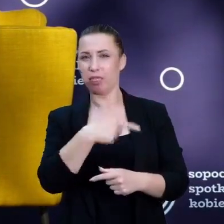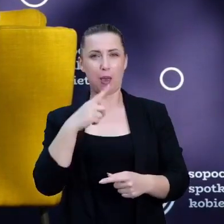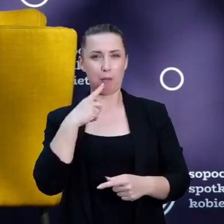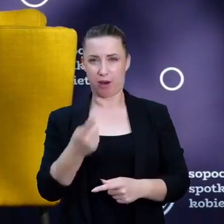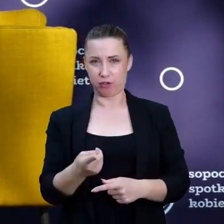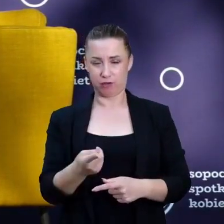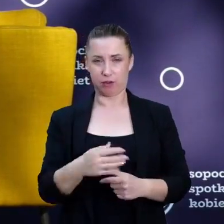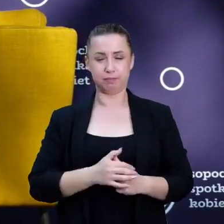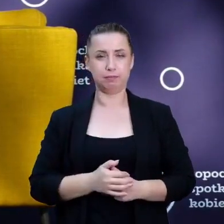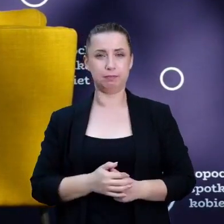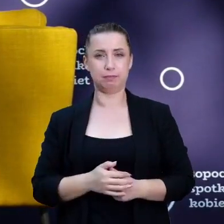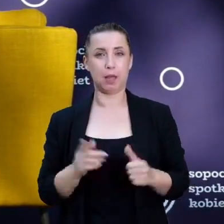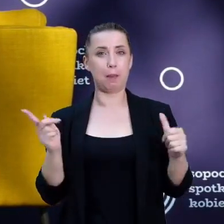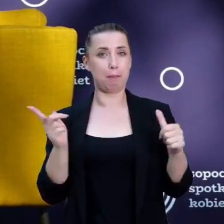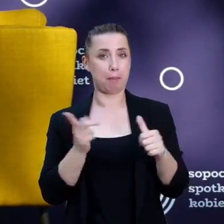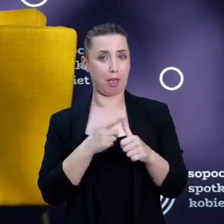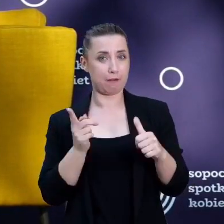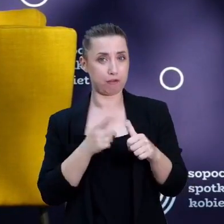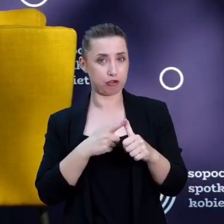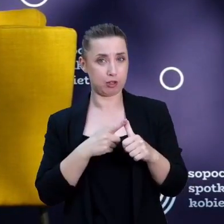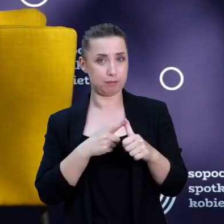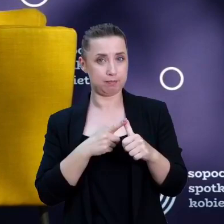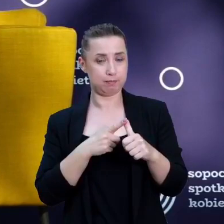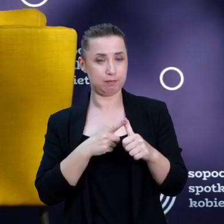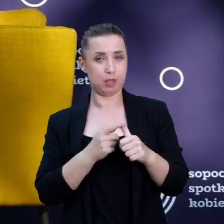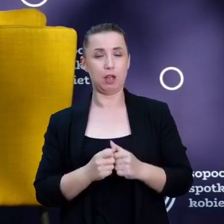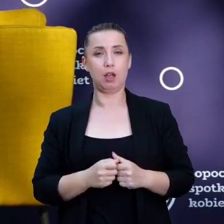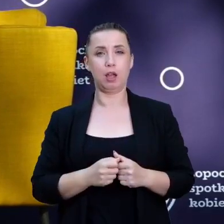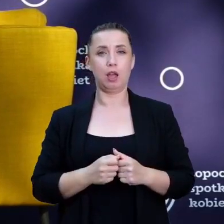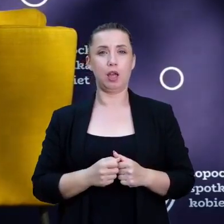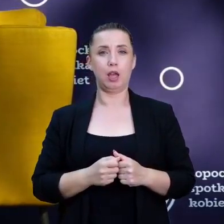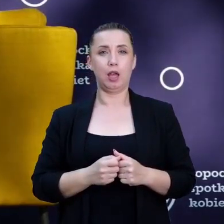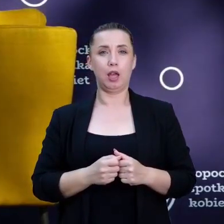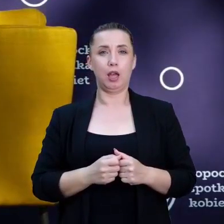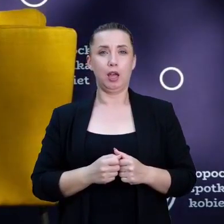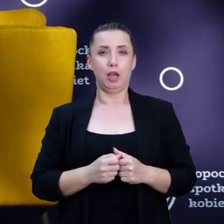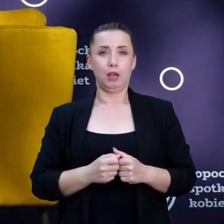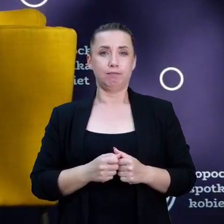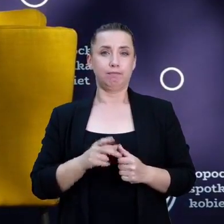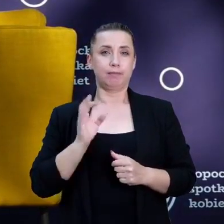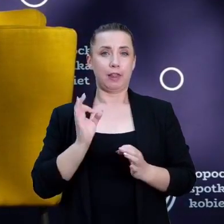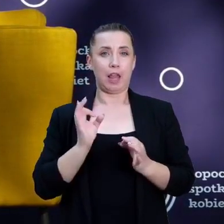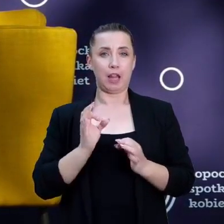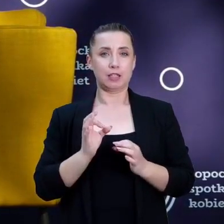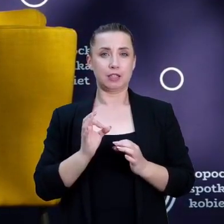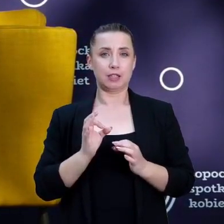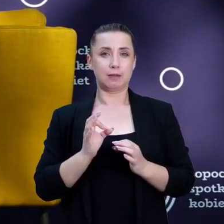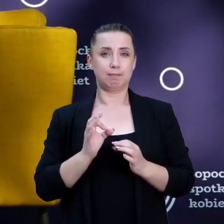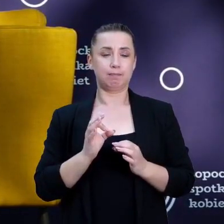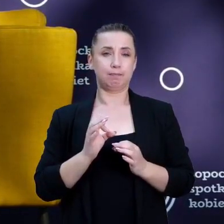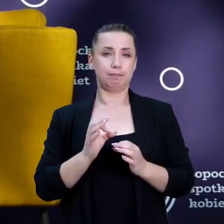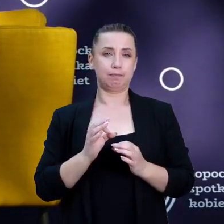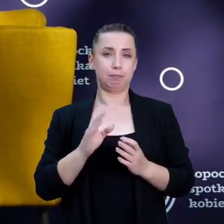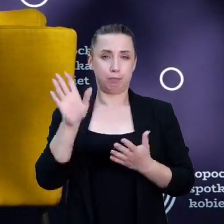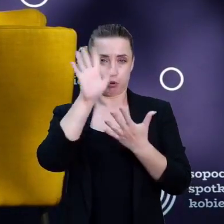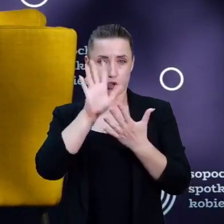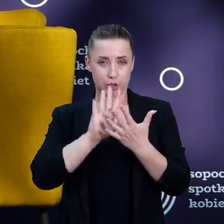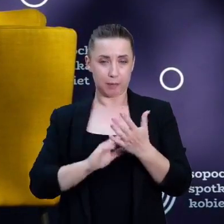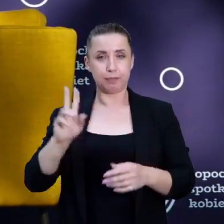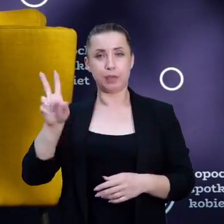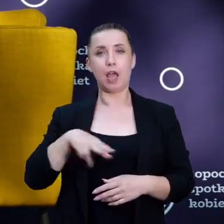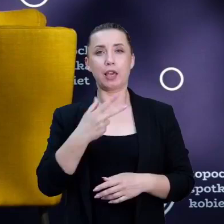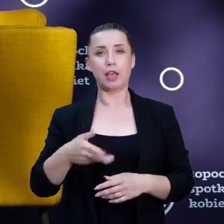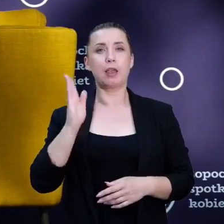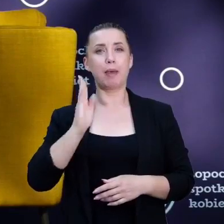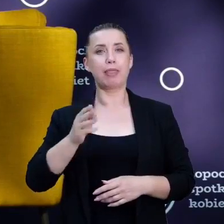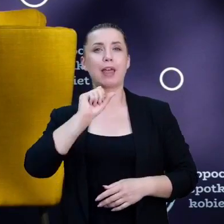stereotyp. Zacznę od wiersza Janet Joseph, Ostrzeżenie. Kiedy będę